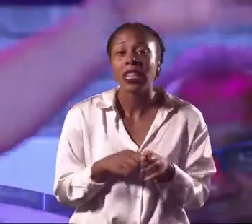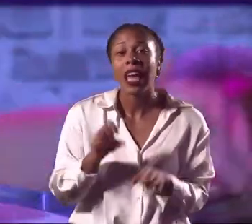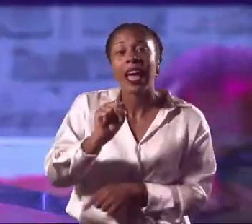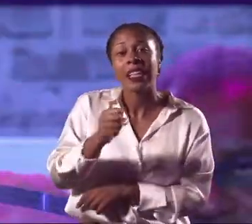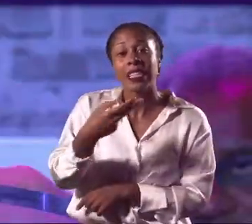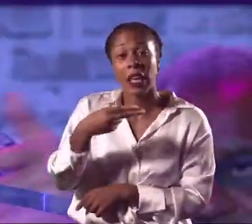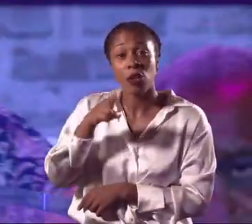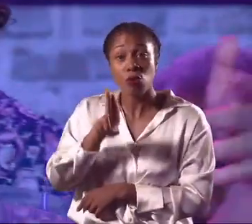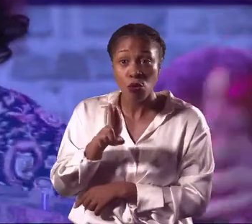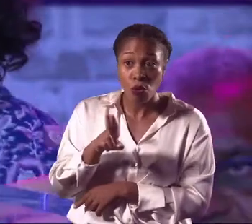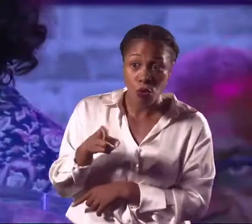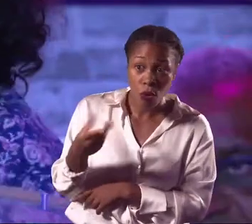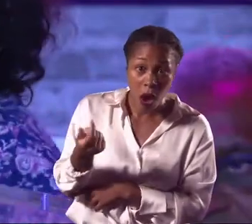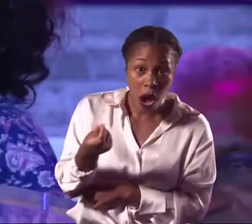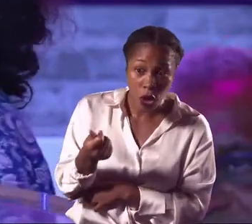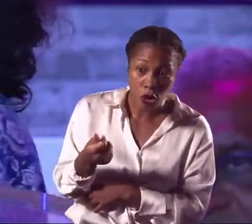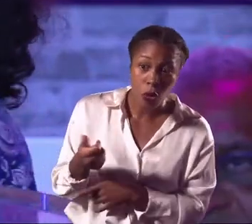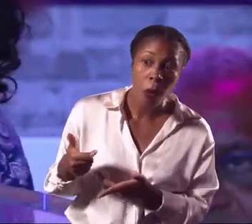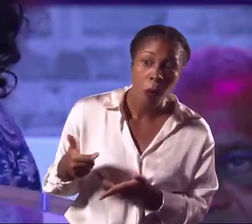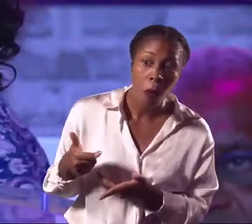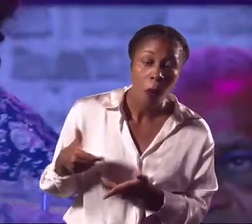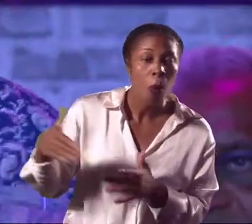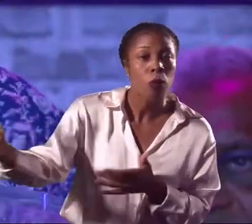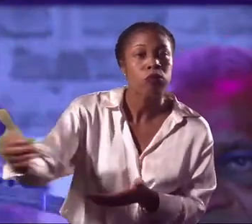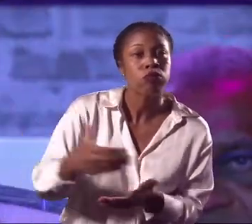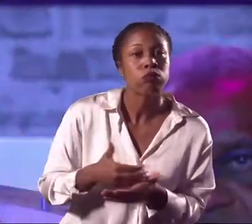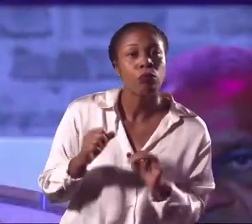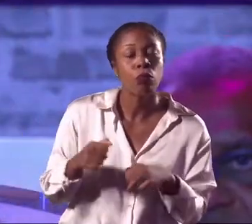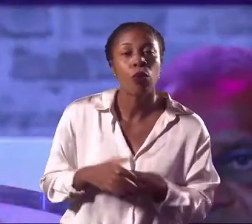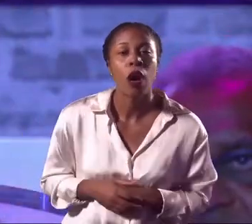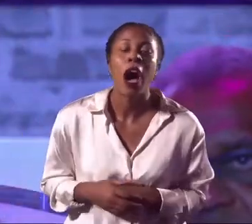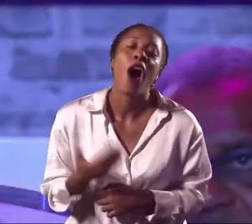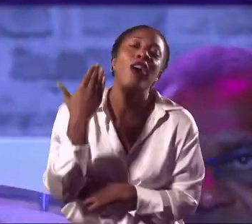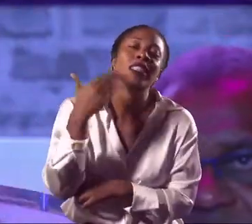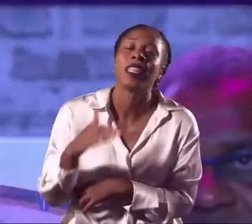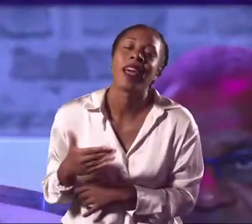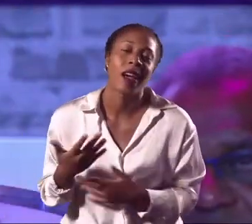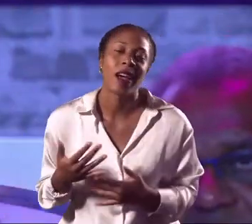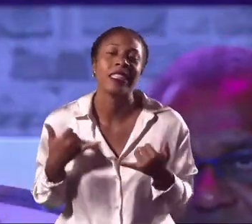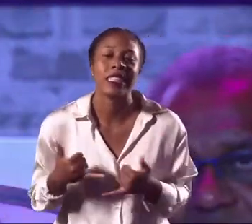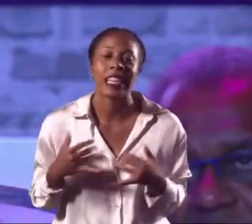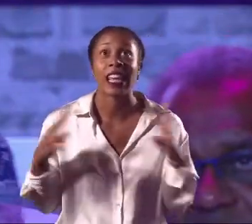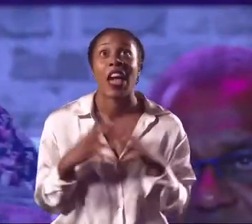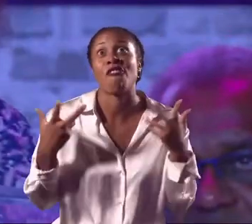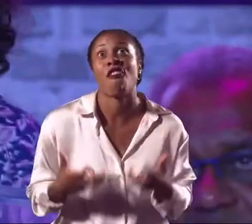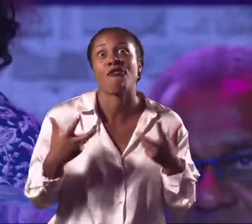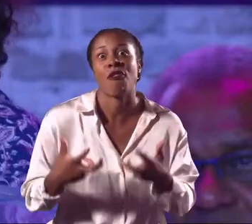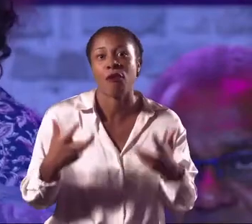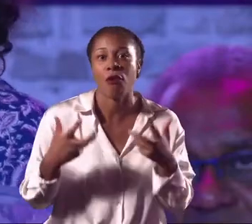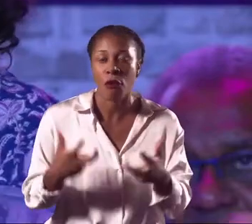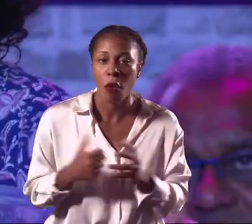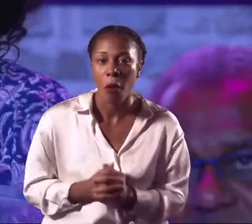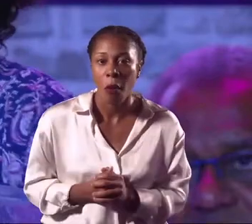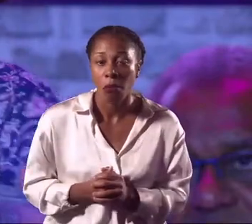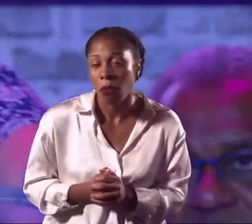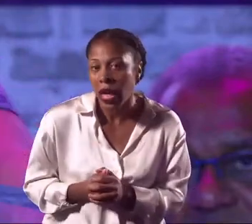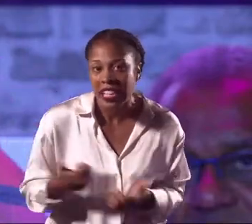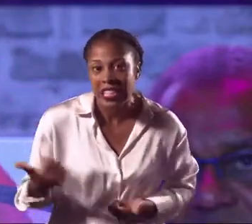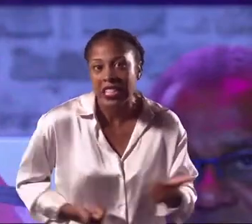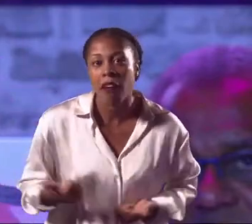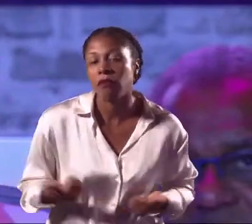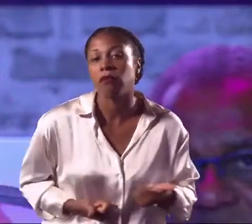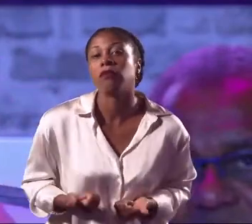tiens. Est-ce que c'est vraiment utile d'envoyer nos gamins, alors je sais bien qu'ils veulent faire la guerre, mais d'envoyer nos gamins dans un service national